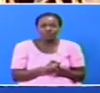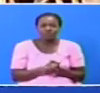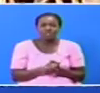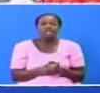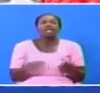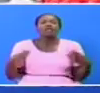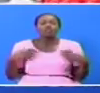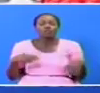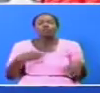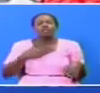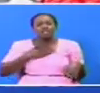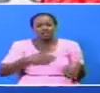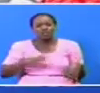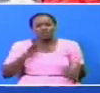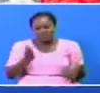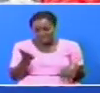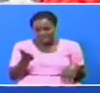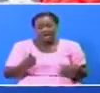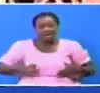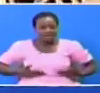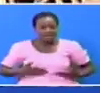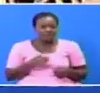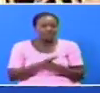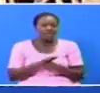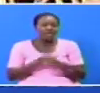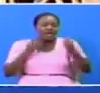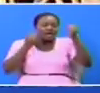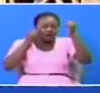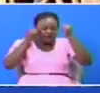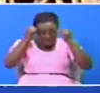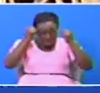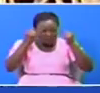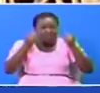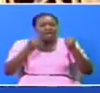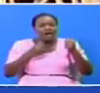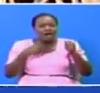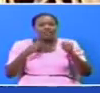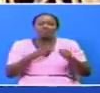Watu wa Samburu wamefurahi na wajeshi yetu wamepata pahali.